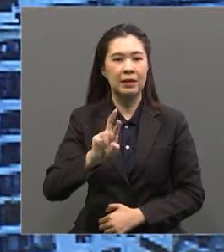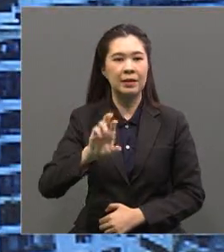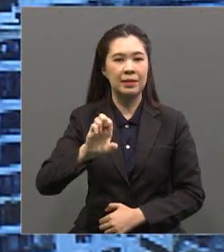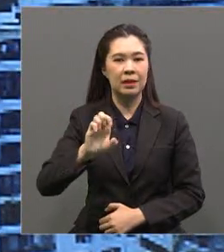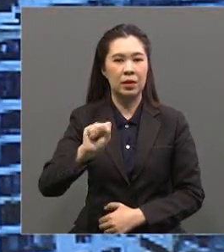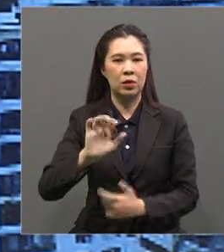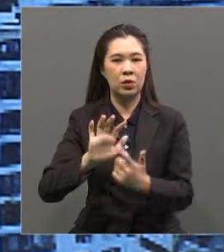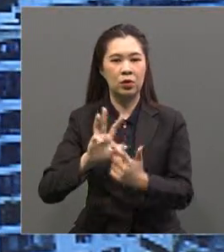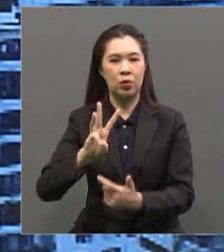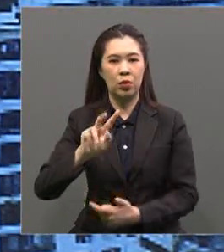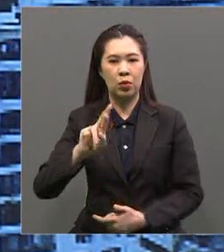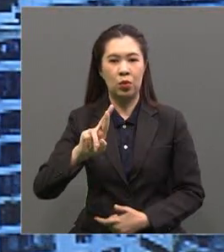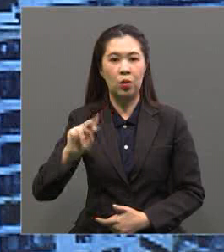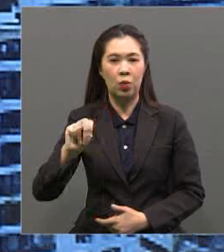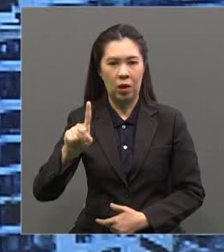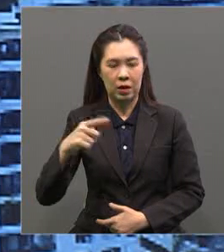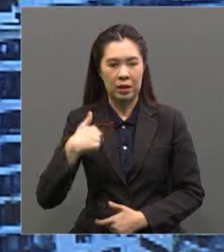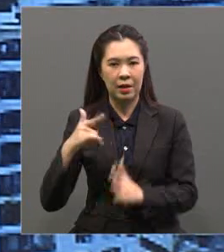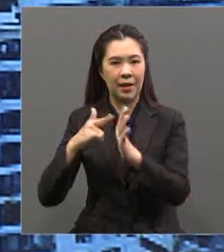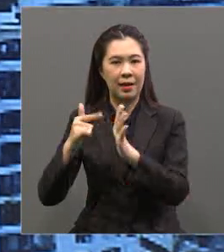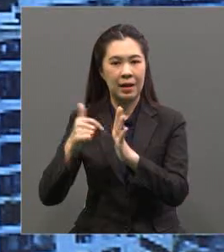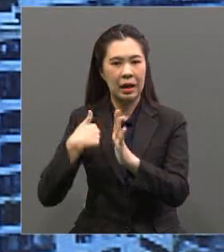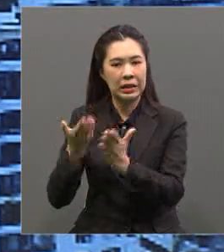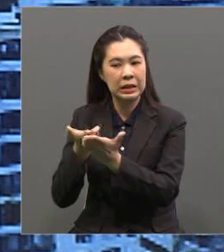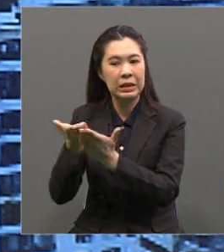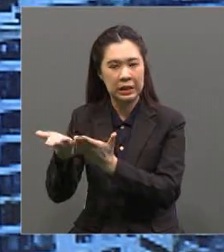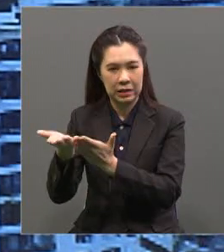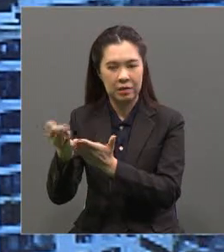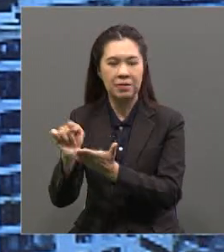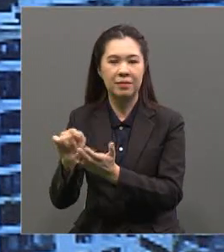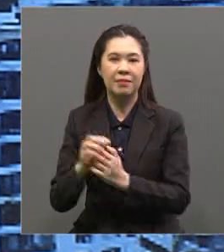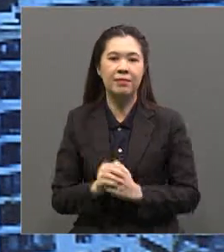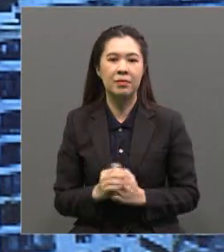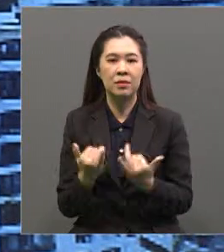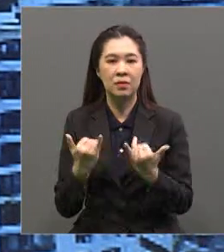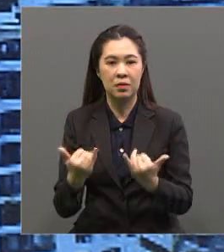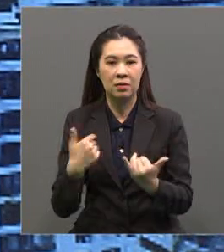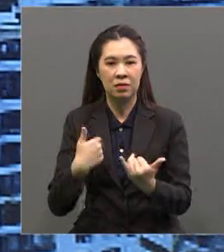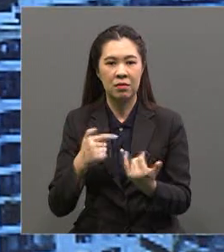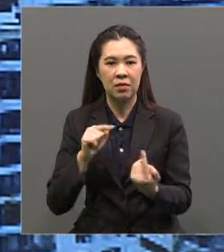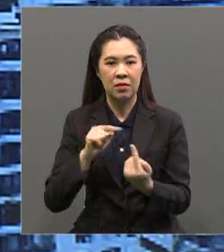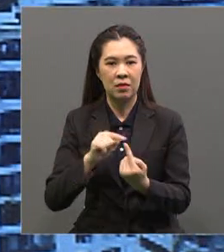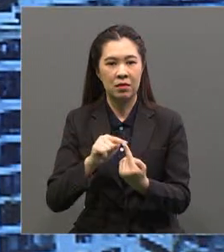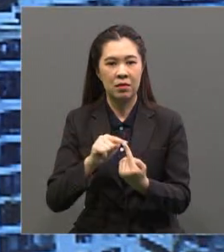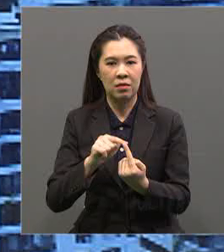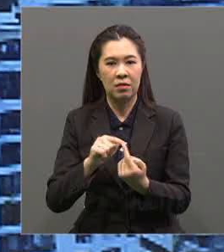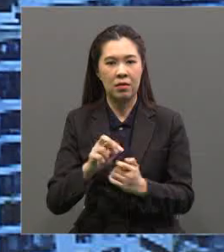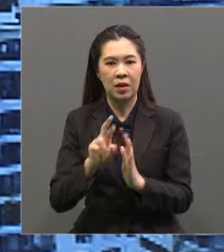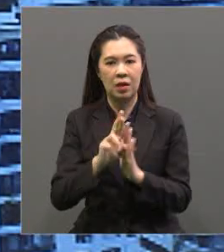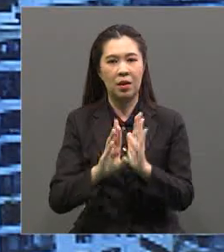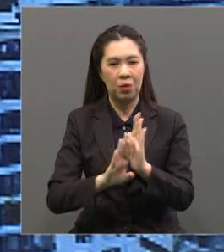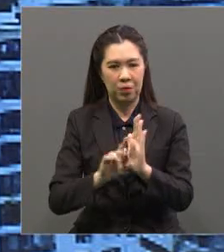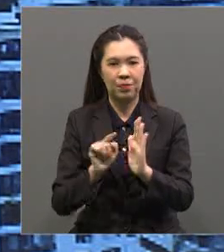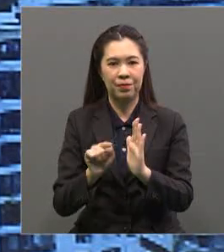ให้กระทรวงสาธารณสุขระงับการจัดซื้อยาฝาวะพิลาเวียไว้พิจารณาและให้จำหน่ายคดีออกจากสาระระบบ